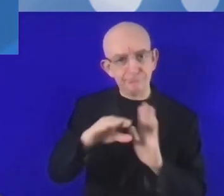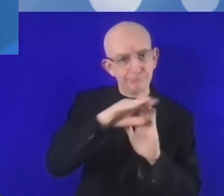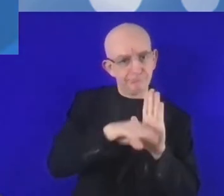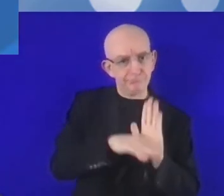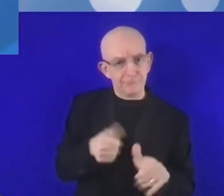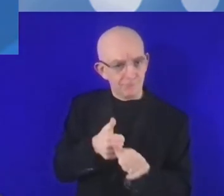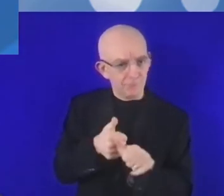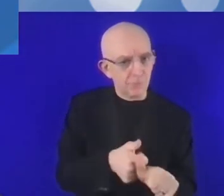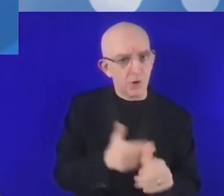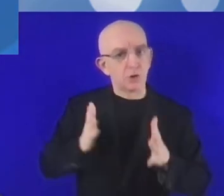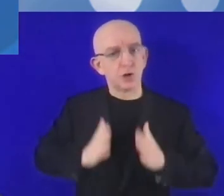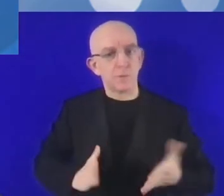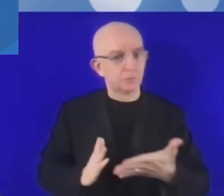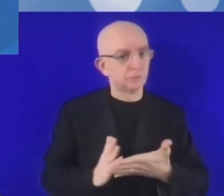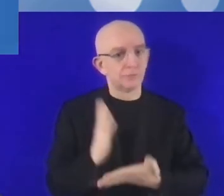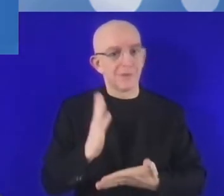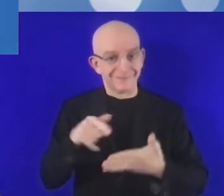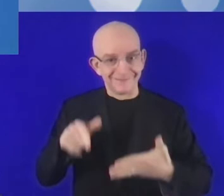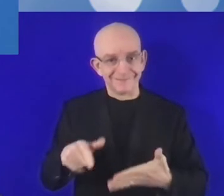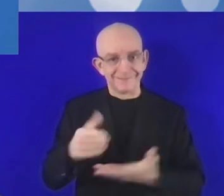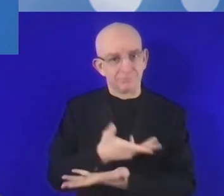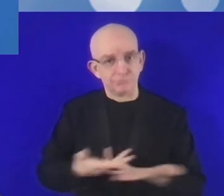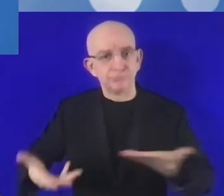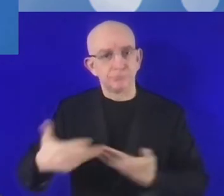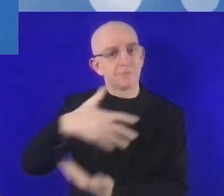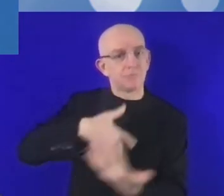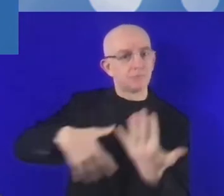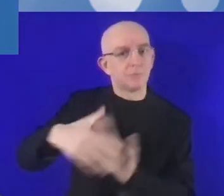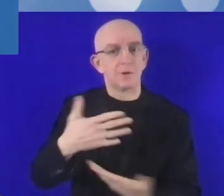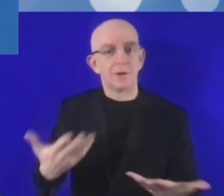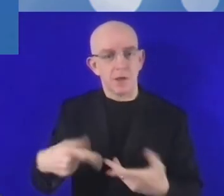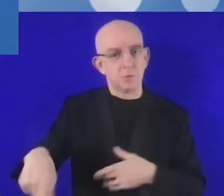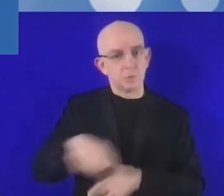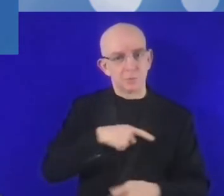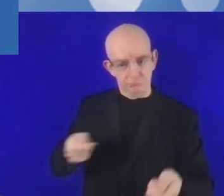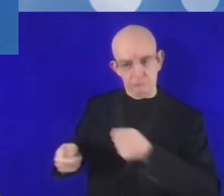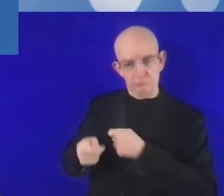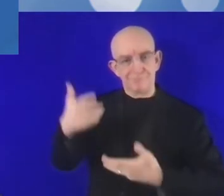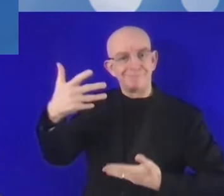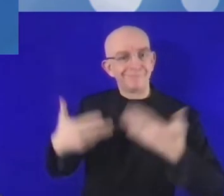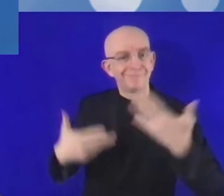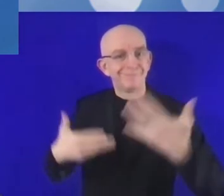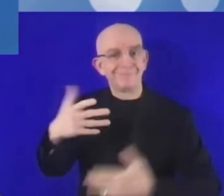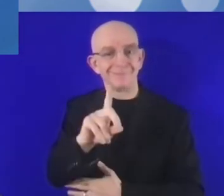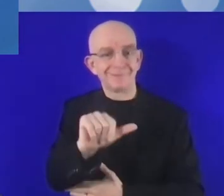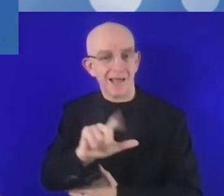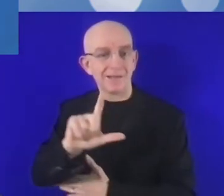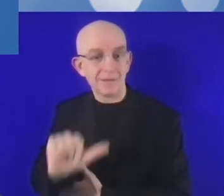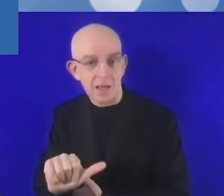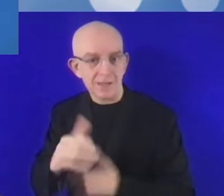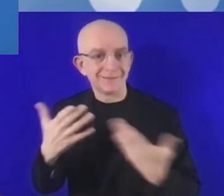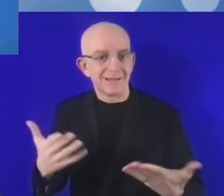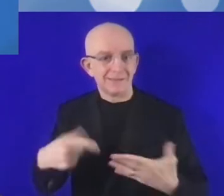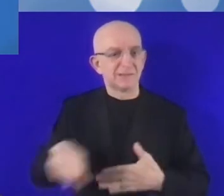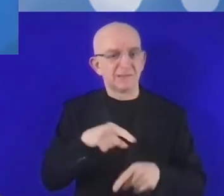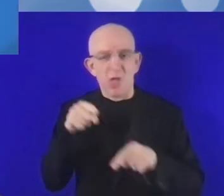afin de garantir les droits de l'homme et les libertés fondamentales en reprenant le contrôle sur nos données, en